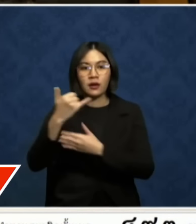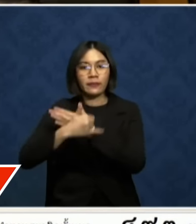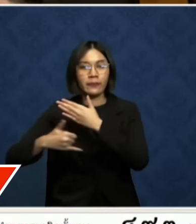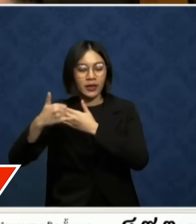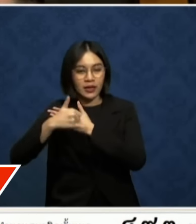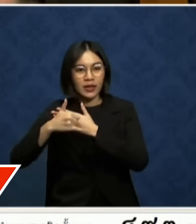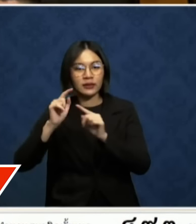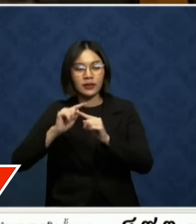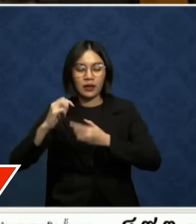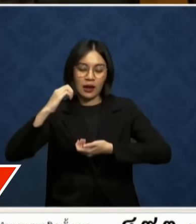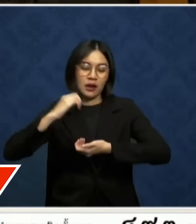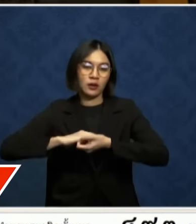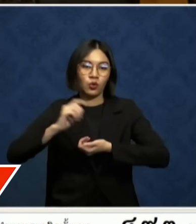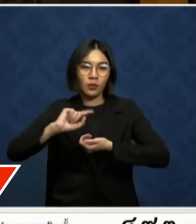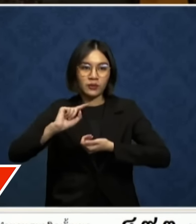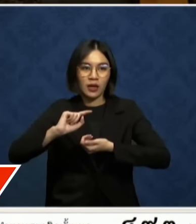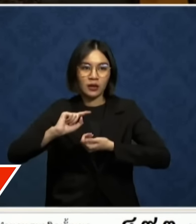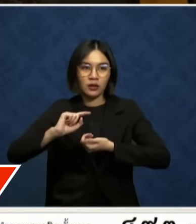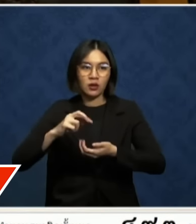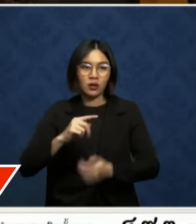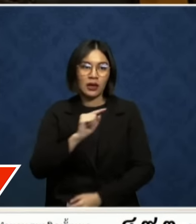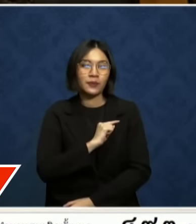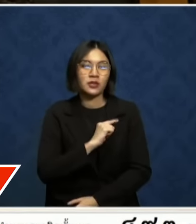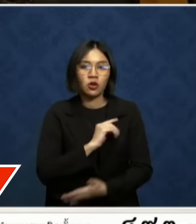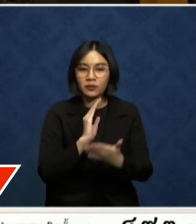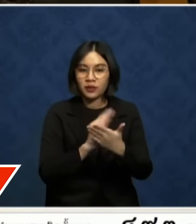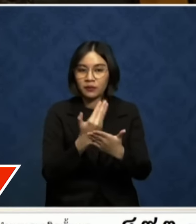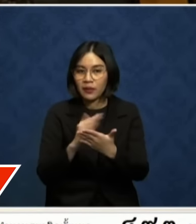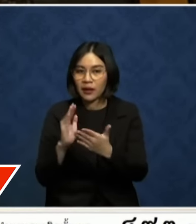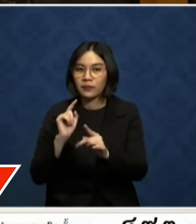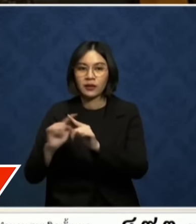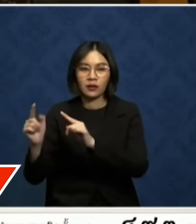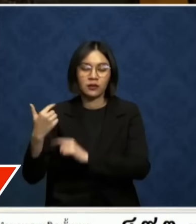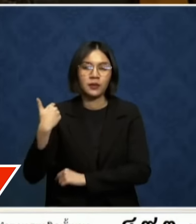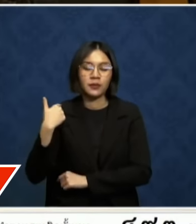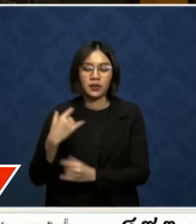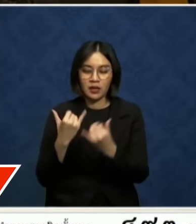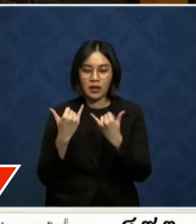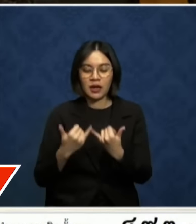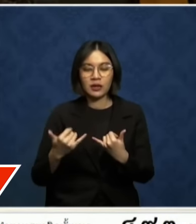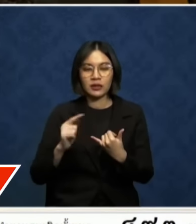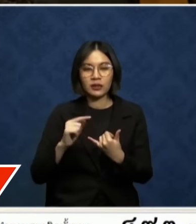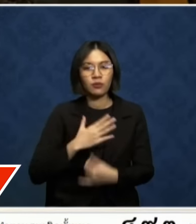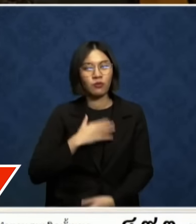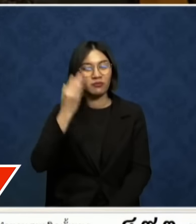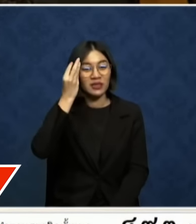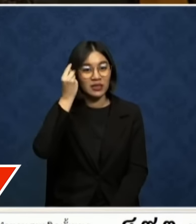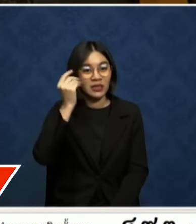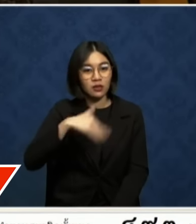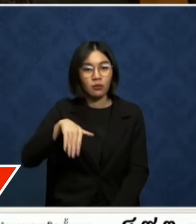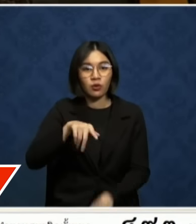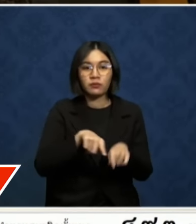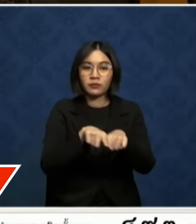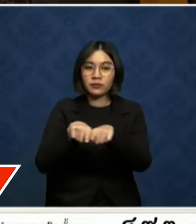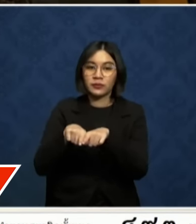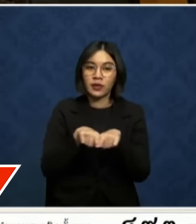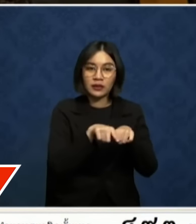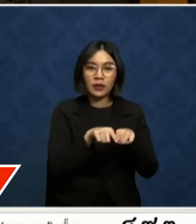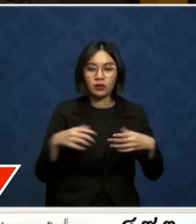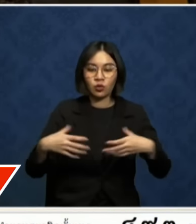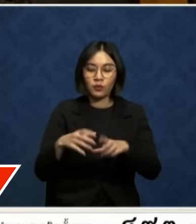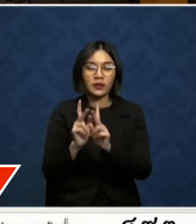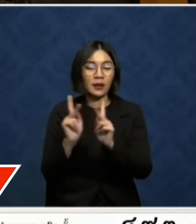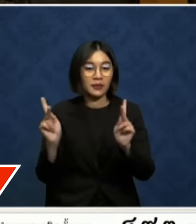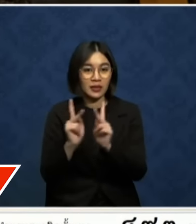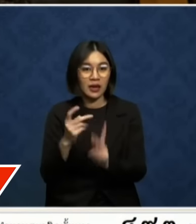ทศให้ร่วมกันแบ่งปันความรับผิดชอบร่วมกันนะครับซึ่งจุดนี้ก็เป็นจุดที่ผมคิดว่าเราก็เห็นตรงกันนะครับว่าทางกรรมการ